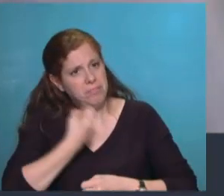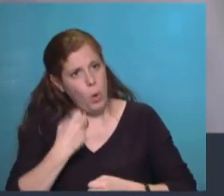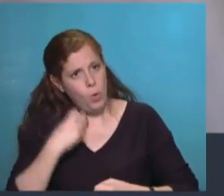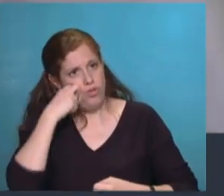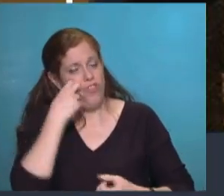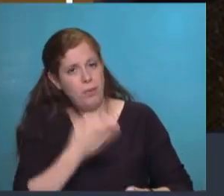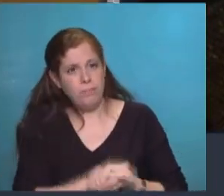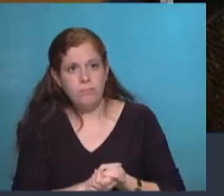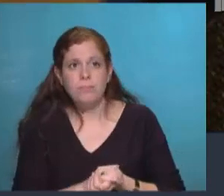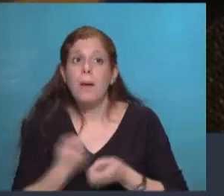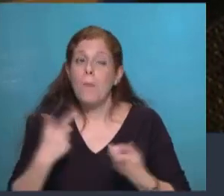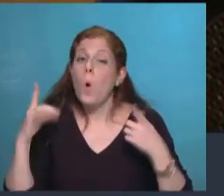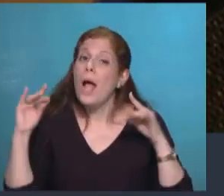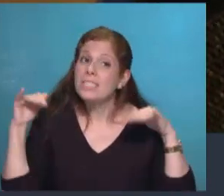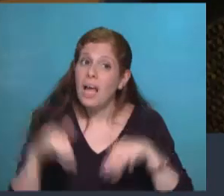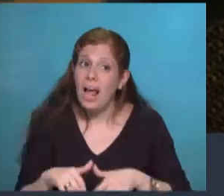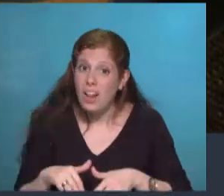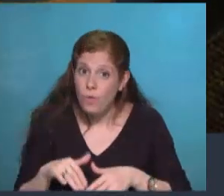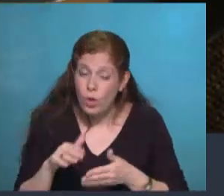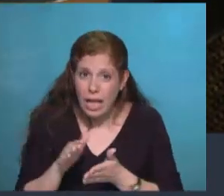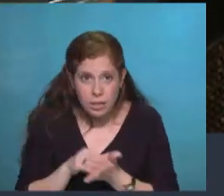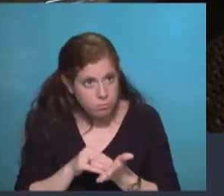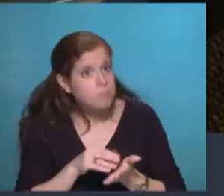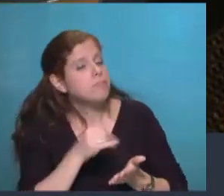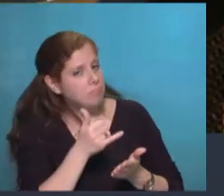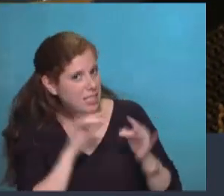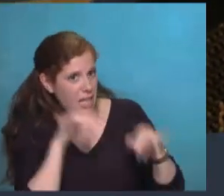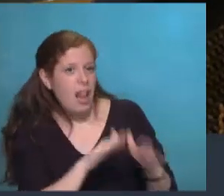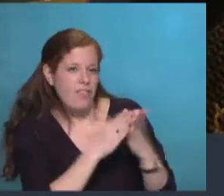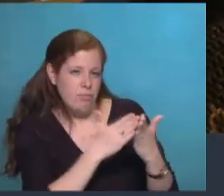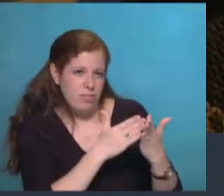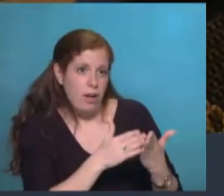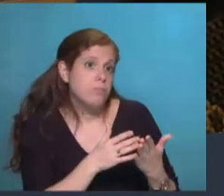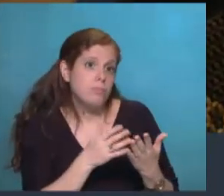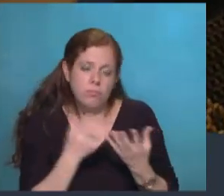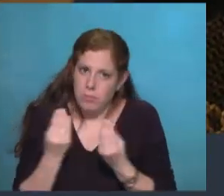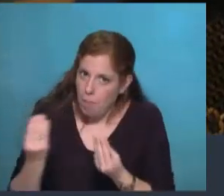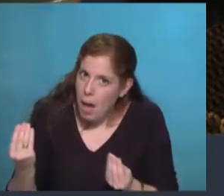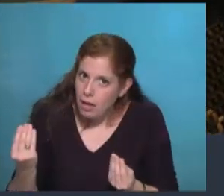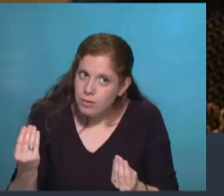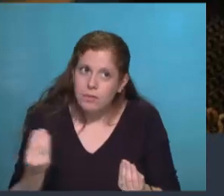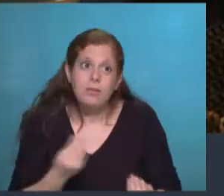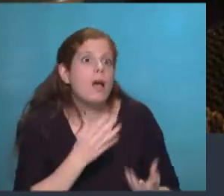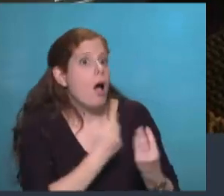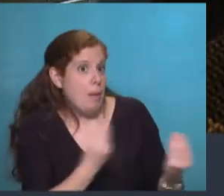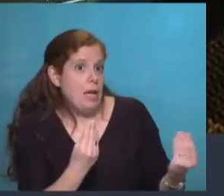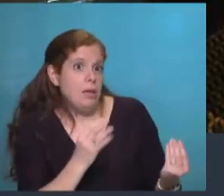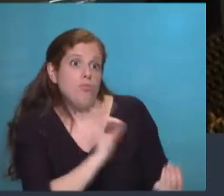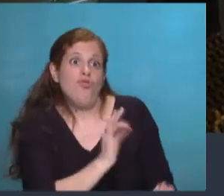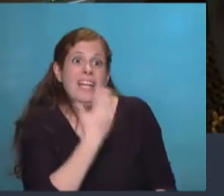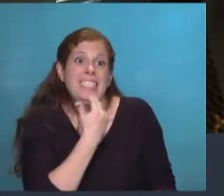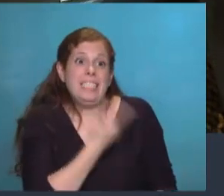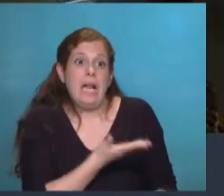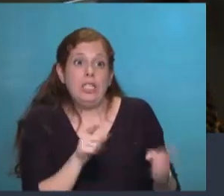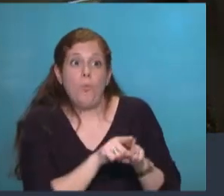מכרו 10,000 עותקים. 10,000 עותקים? כי 10,000 עותקים. שזה הרבה. הרבה. בשביל ישראל זה